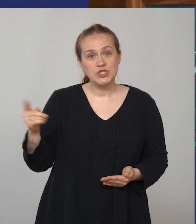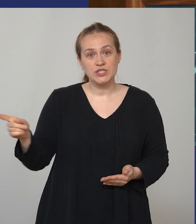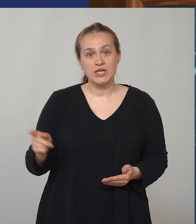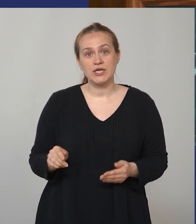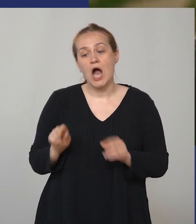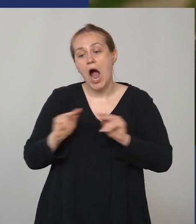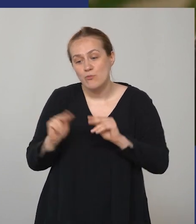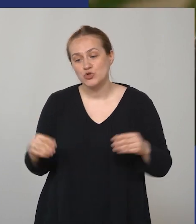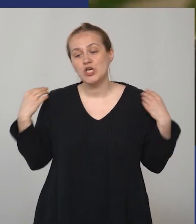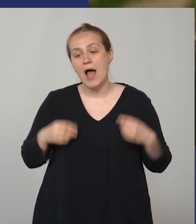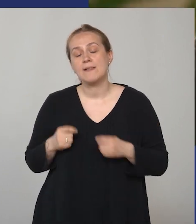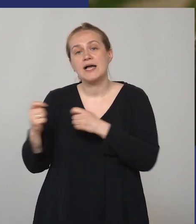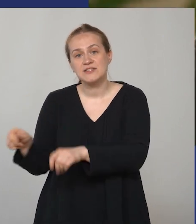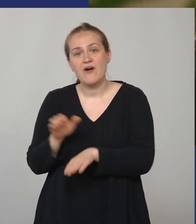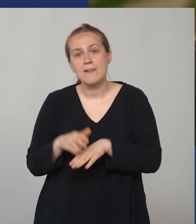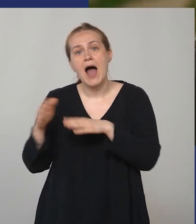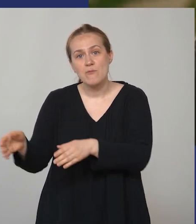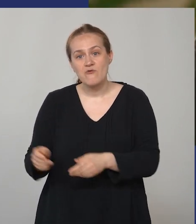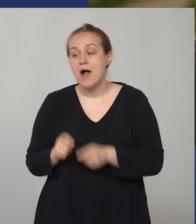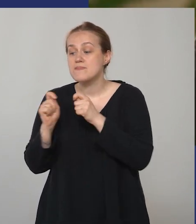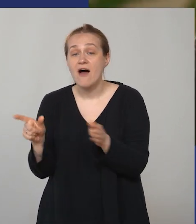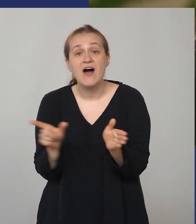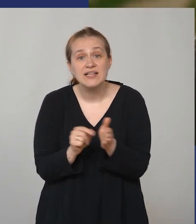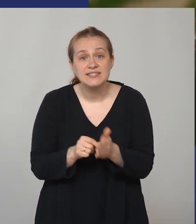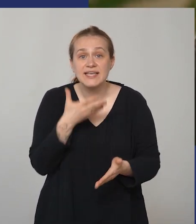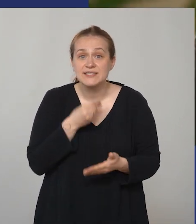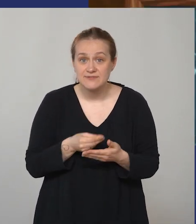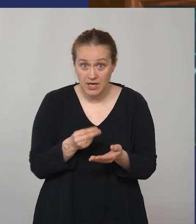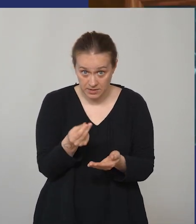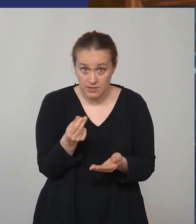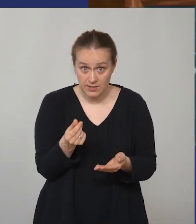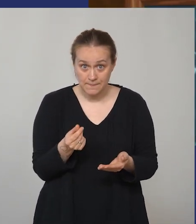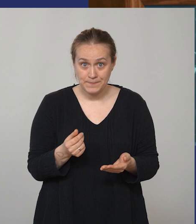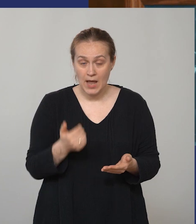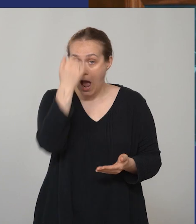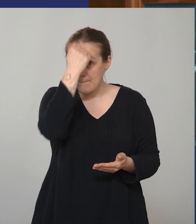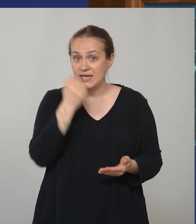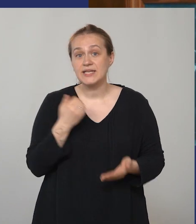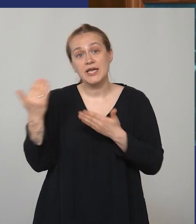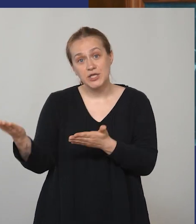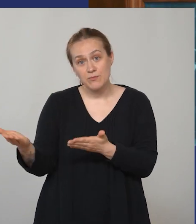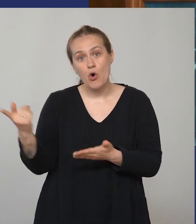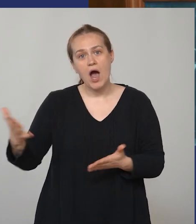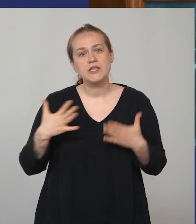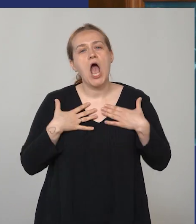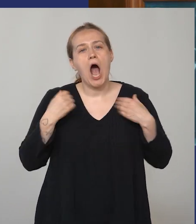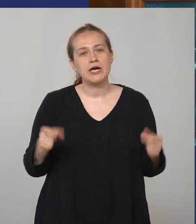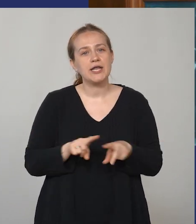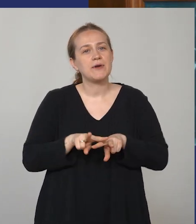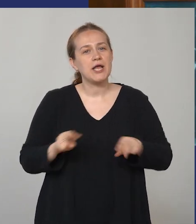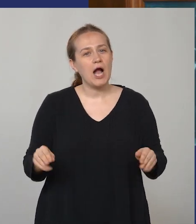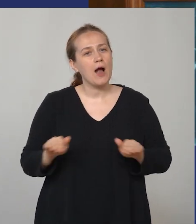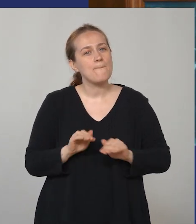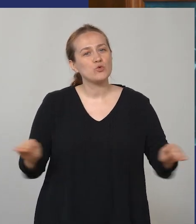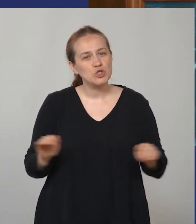платил стипендию из своих денег. И благодаря ему они окрепли как музыканты, а город получил великих